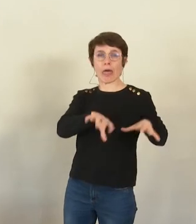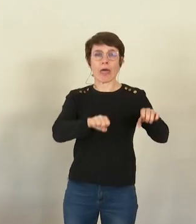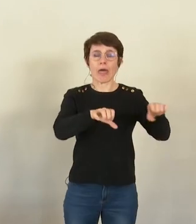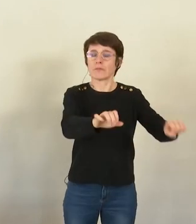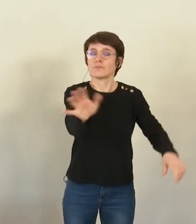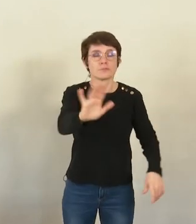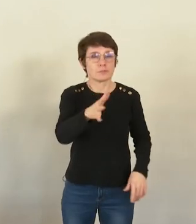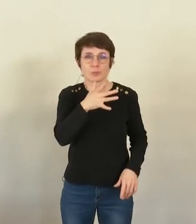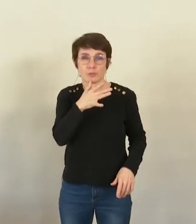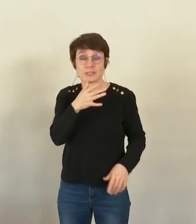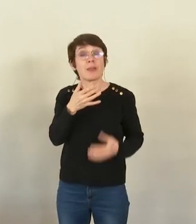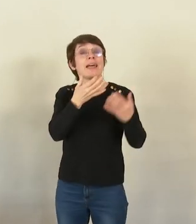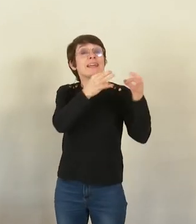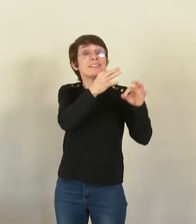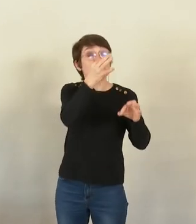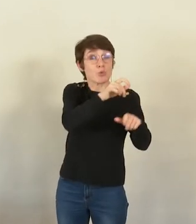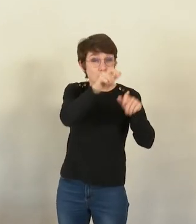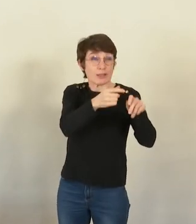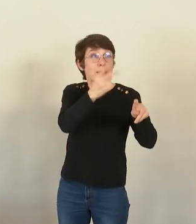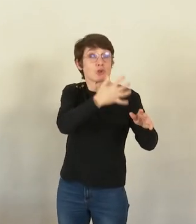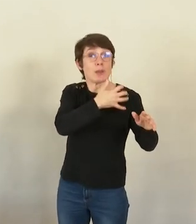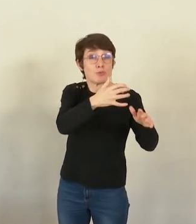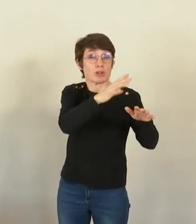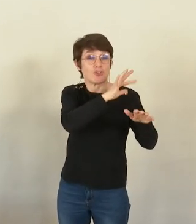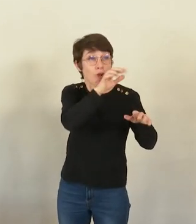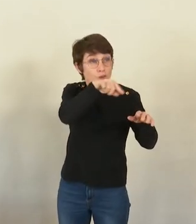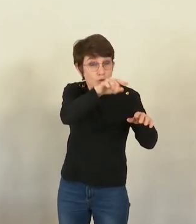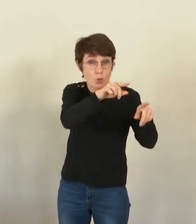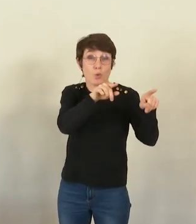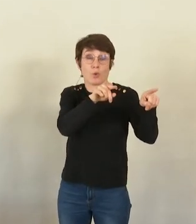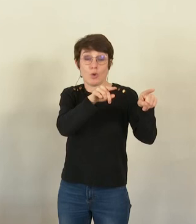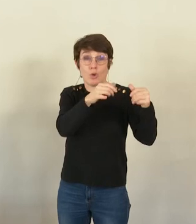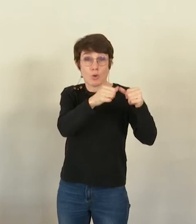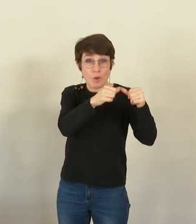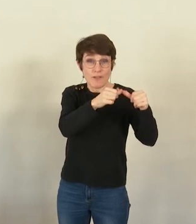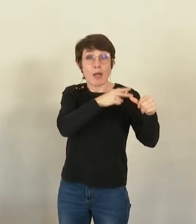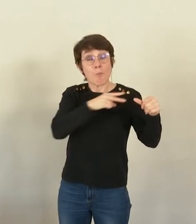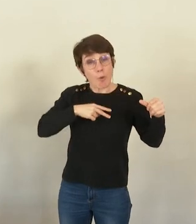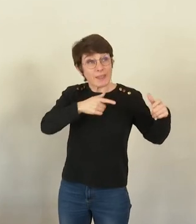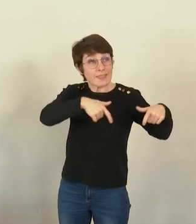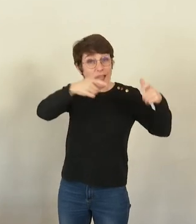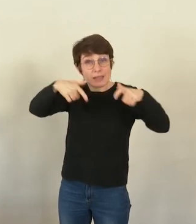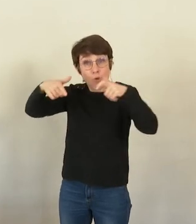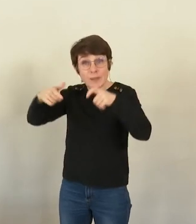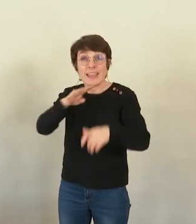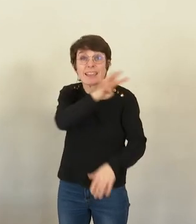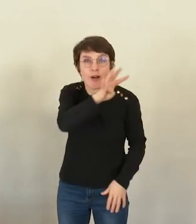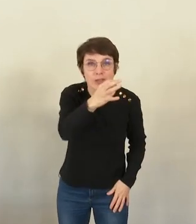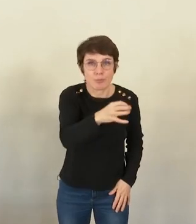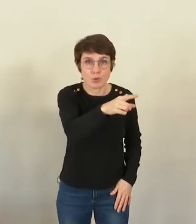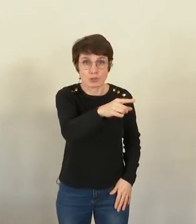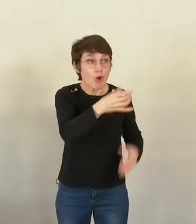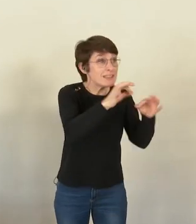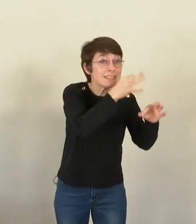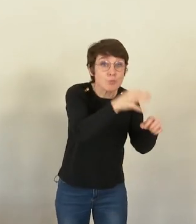% les plus riches en France concentrent 44 % du patrimoine immobilier français 10 % les plus